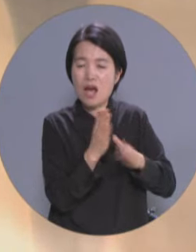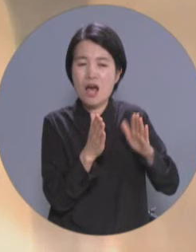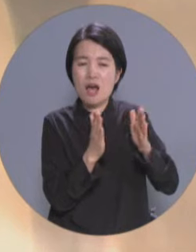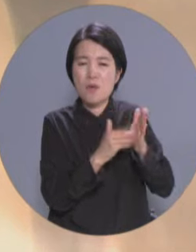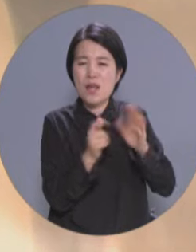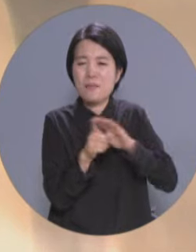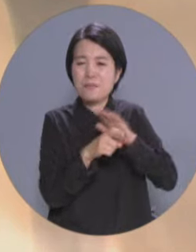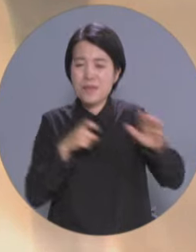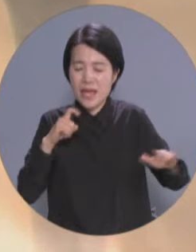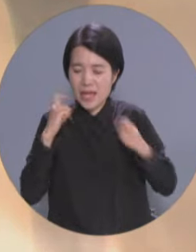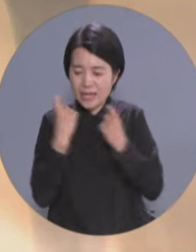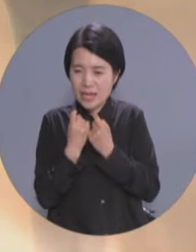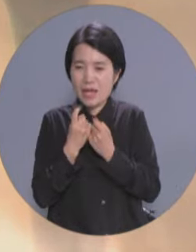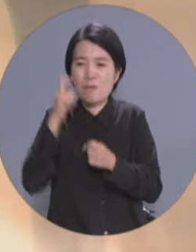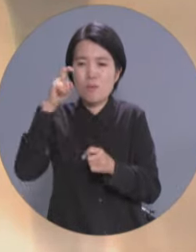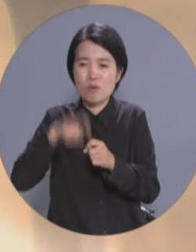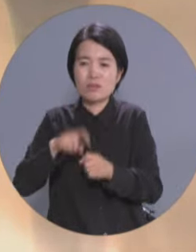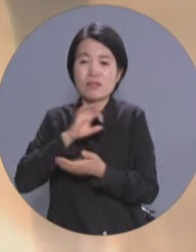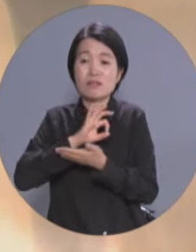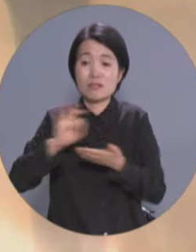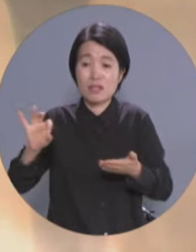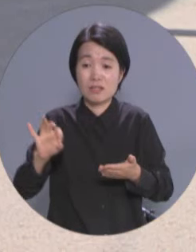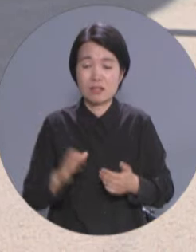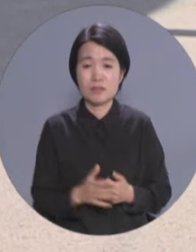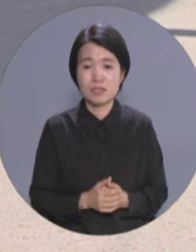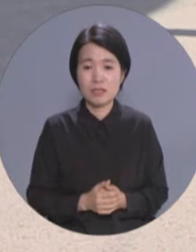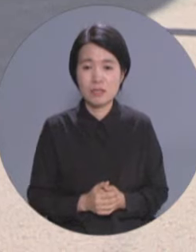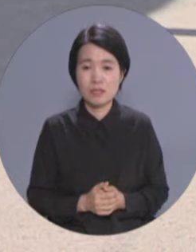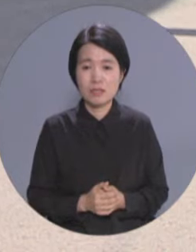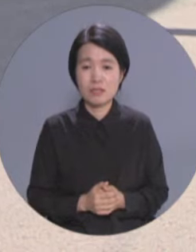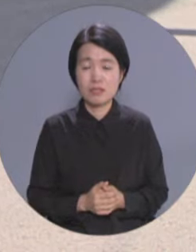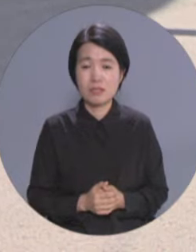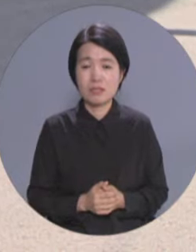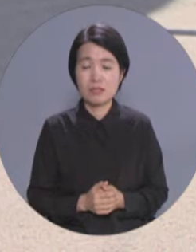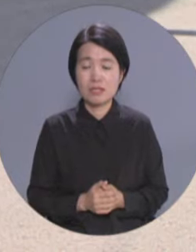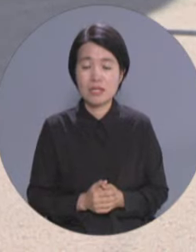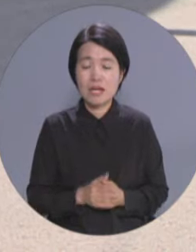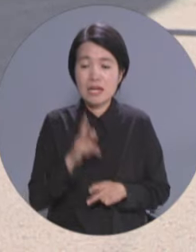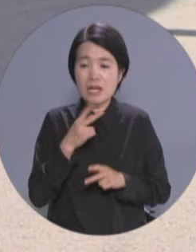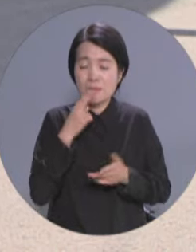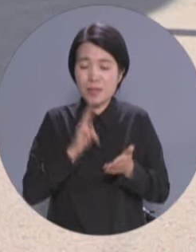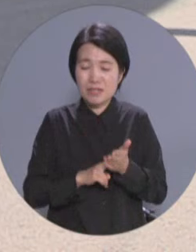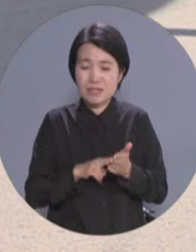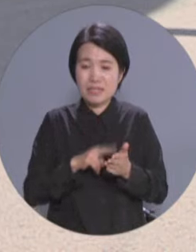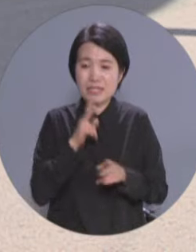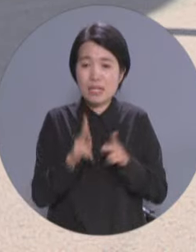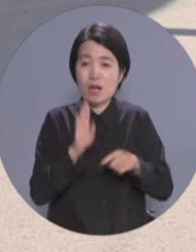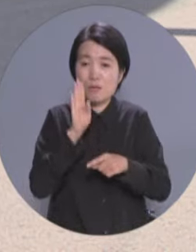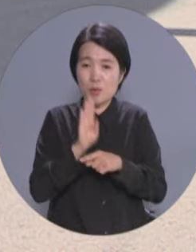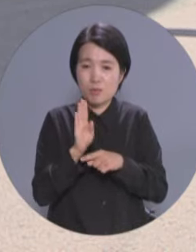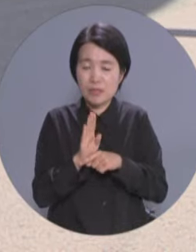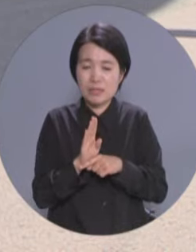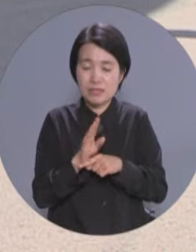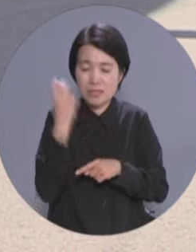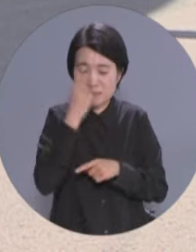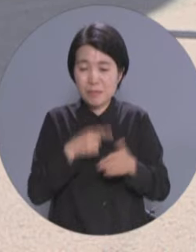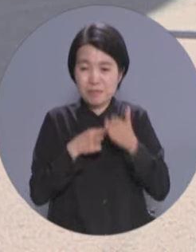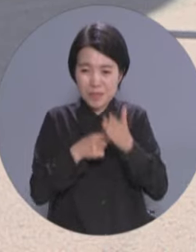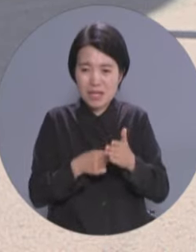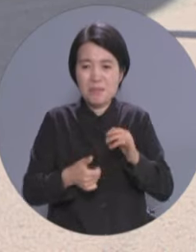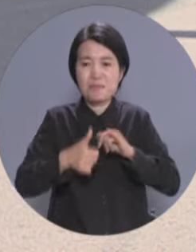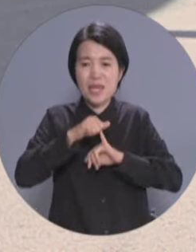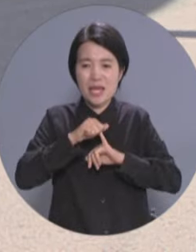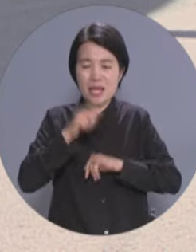가져다가 개인적인 용도로 사용했습니다 우정사업본부는 지난 8월 자체 감사를 통해 해당 사실을 확인하고